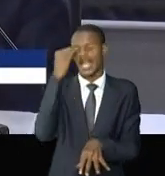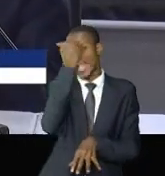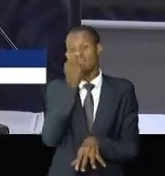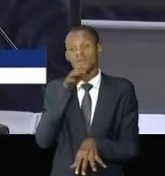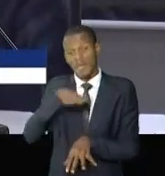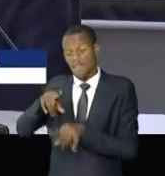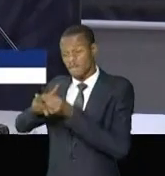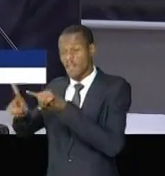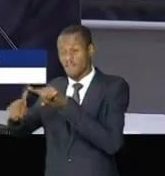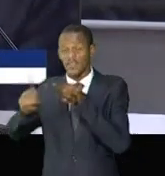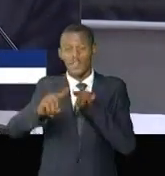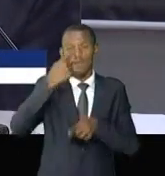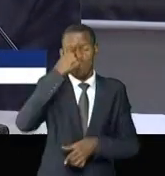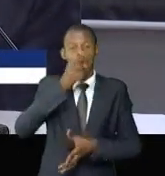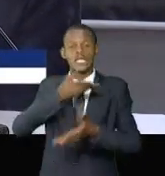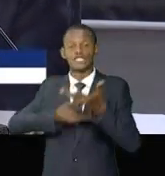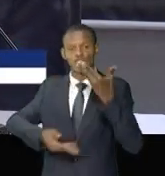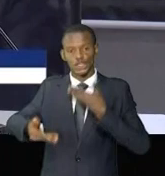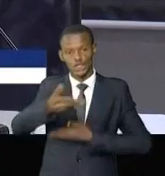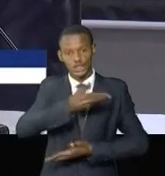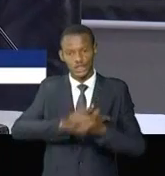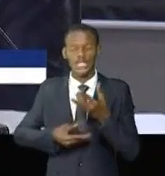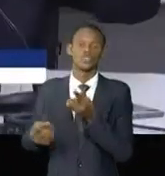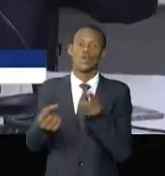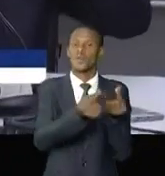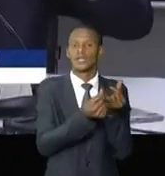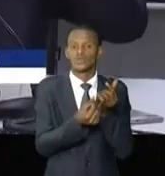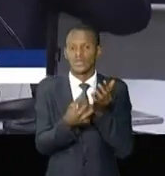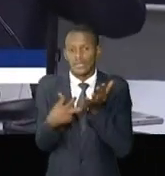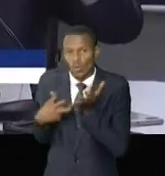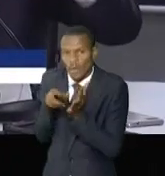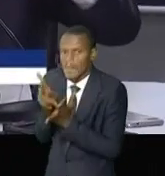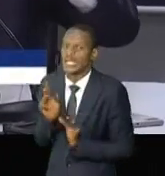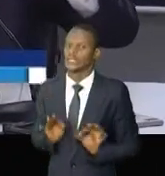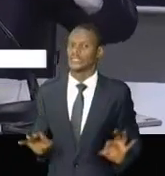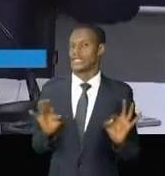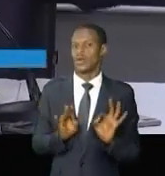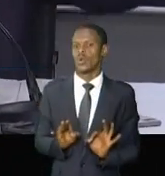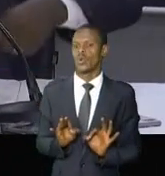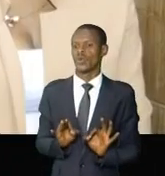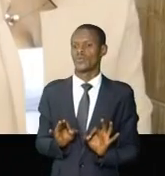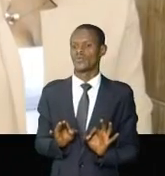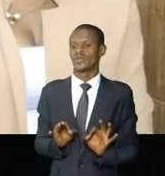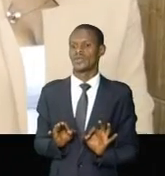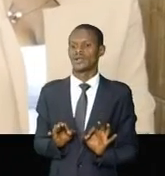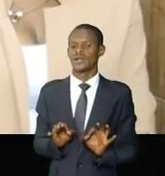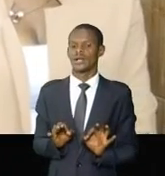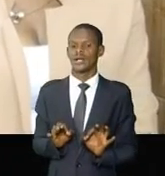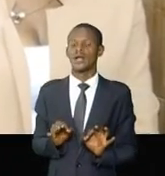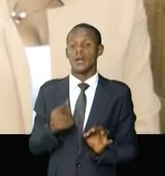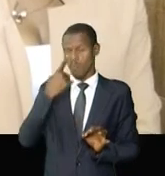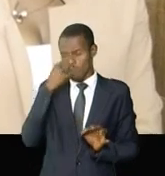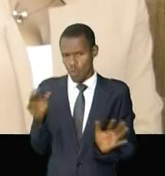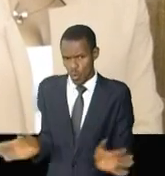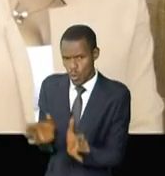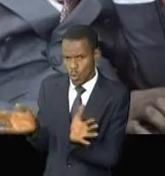des échanges commerciaux sans paiement de douanes, pour inciter chaque pays à avoir des produits